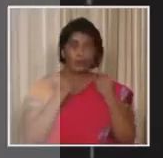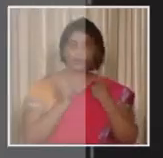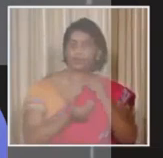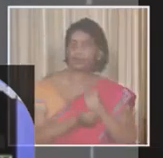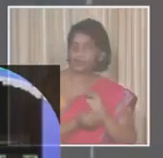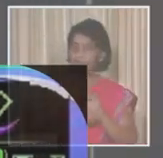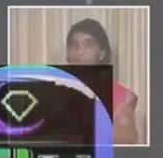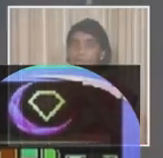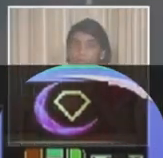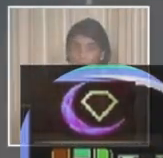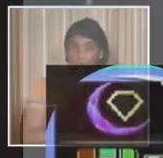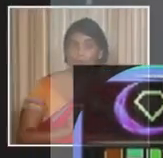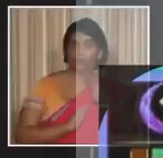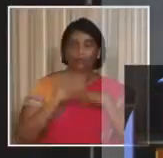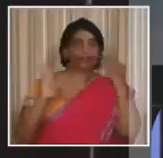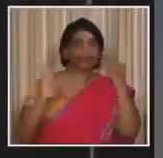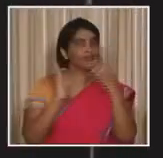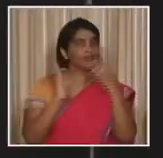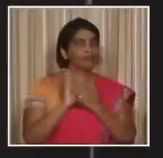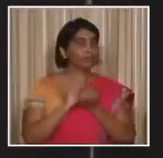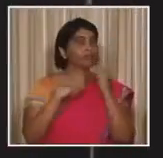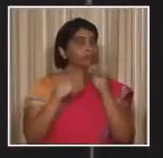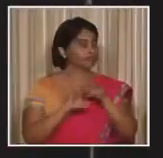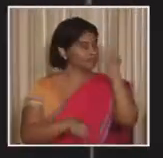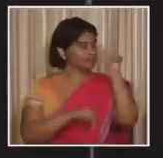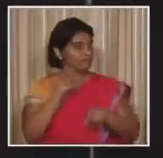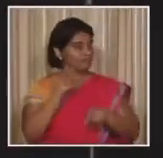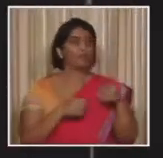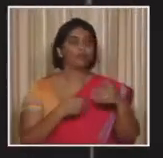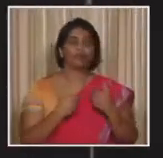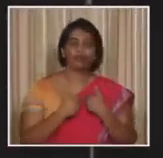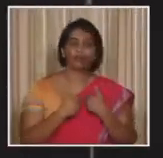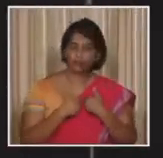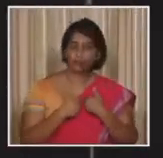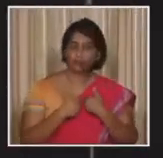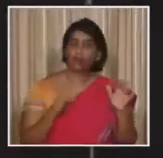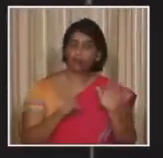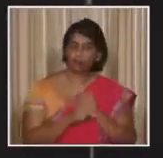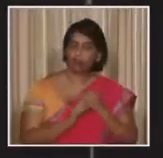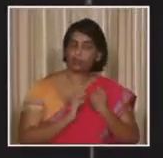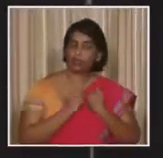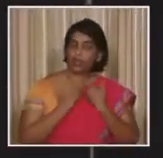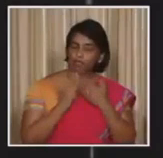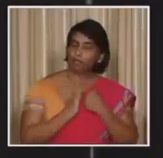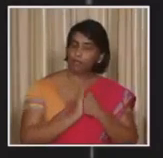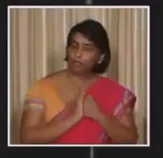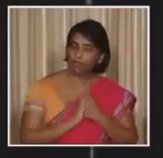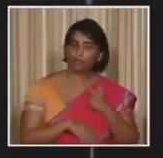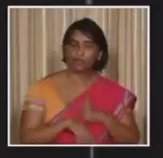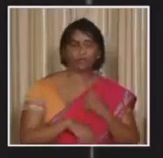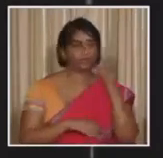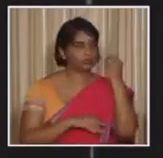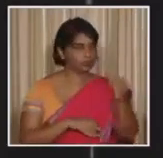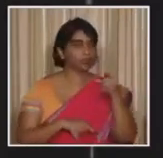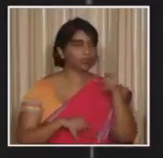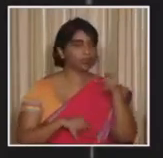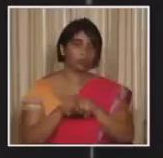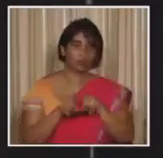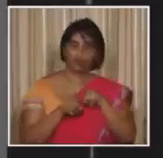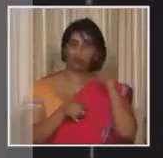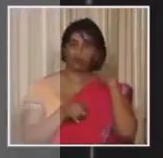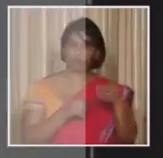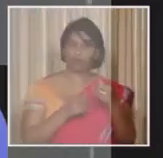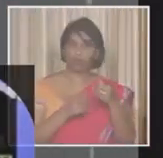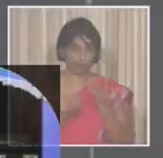වෙන එක ලංකාවේ ආත්ම ගෞරවය රකින්න ඒ වගේ තමයි නියම දේශප්‍රේමීන් ලෙස ඉදිරිපත් වෙන ඒ අයට අපේ සම්පූර්ණ ප්‍රණාමය